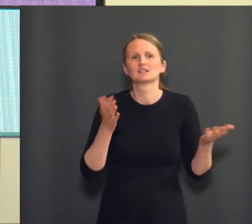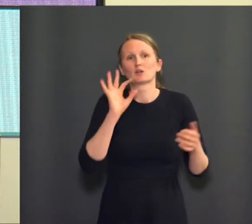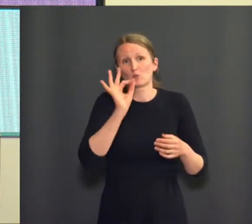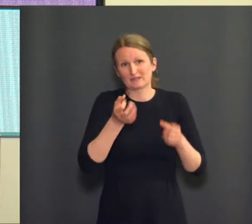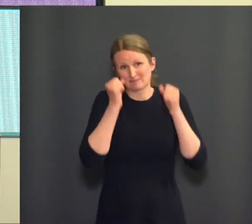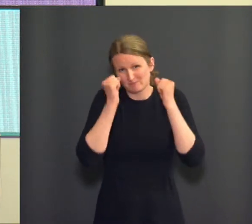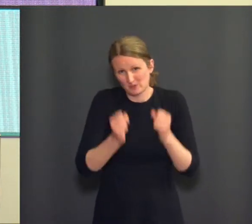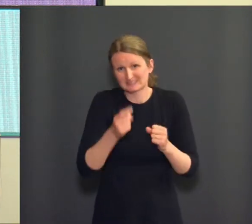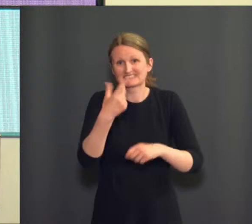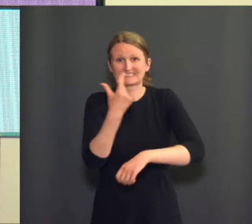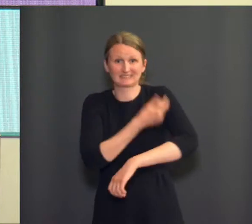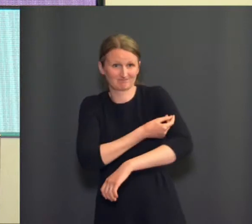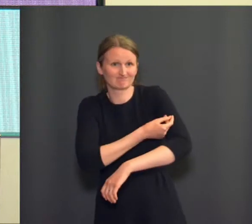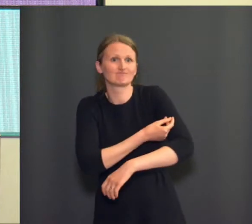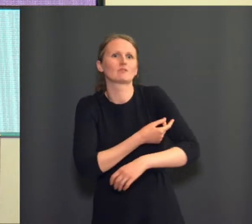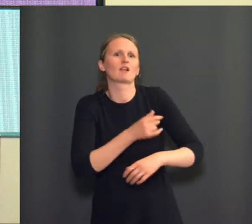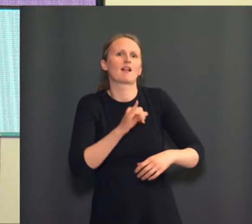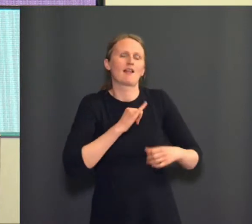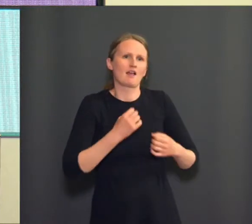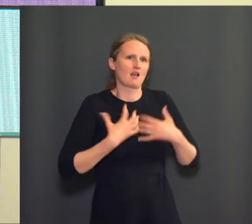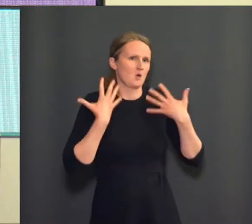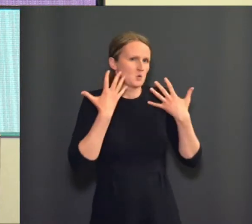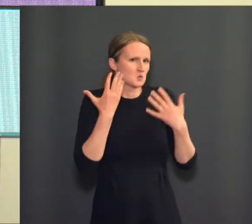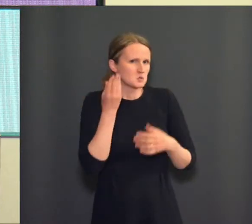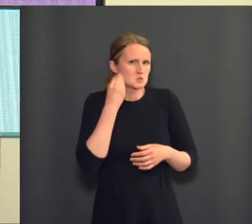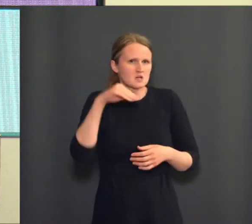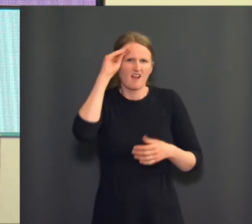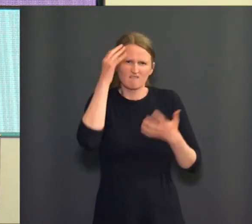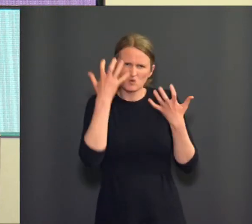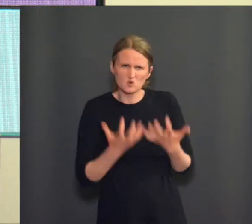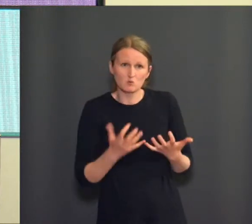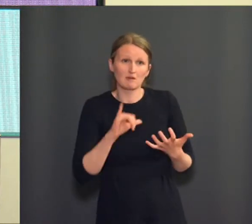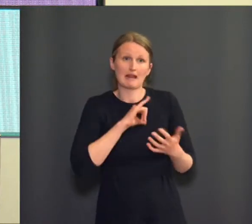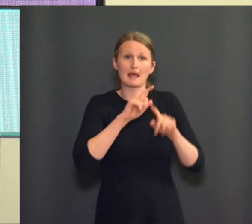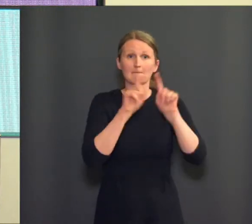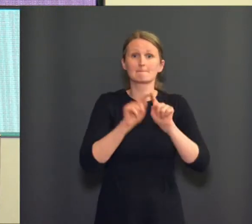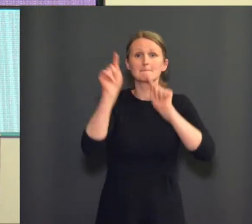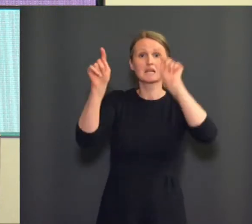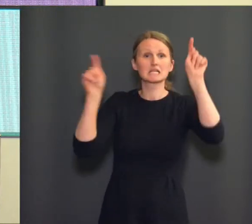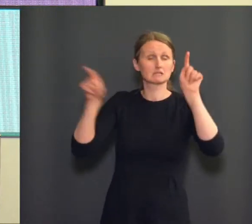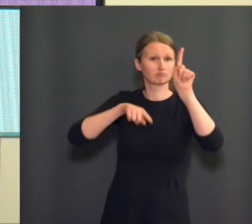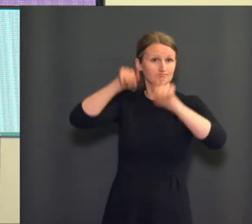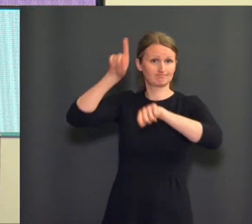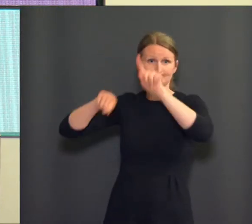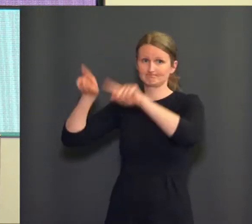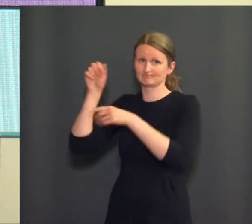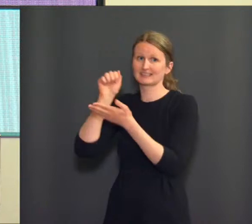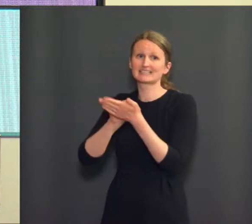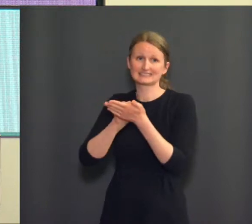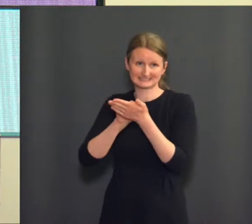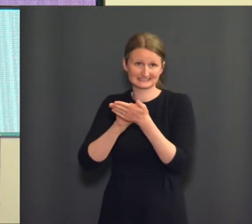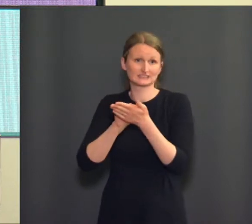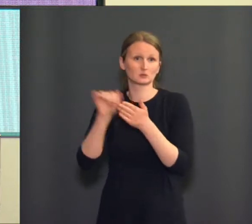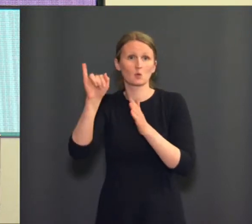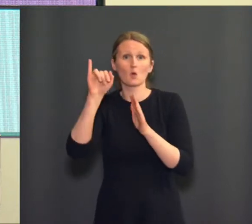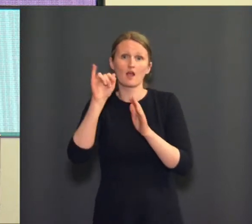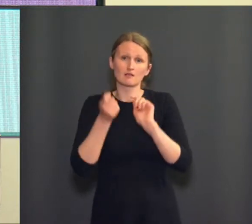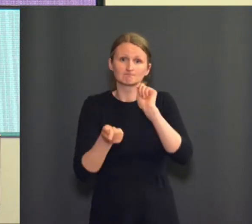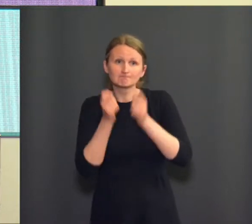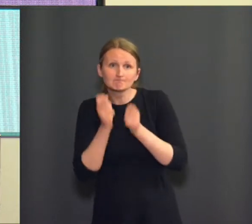d'âge pour lesquelles le vaccin serait administré, et c'est le cas, entre autres, de la Belgique. Vous avez entendu que la Belgique, effectivement, a